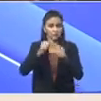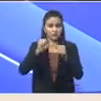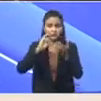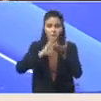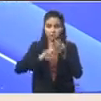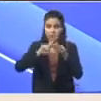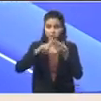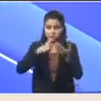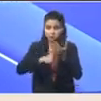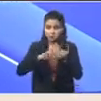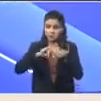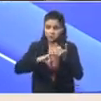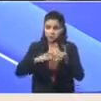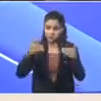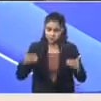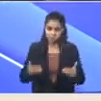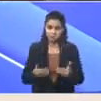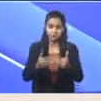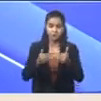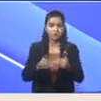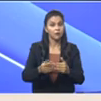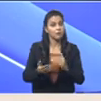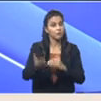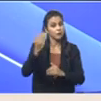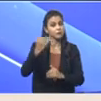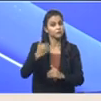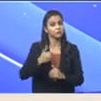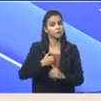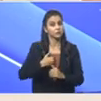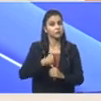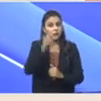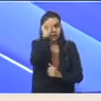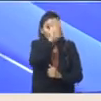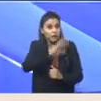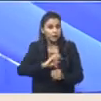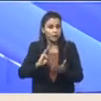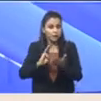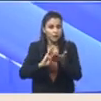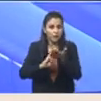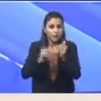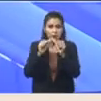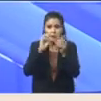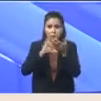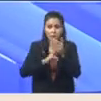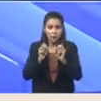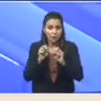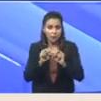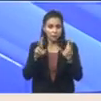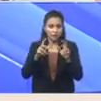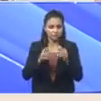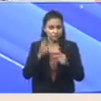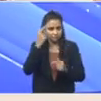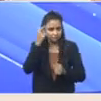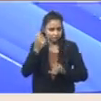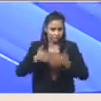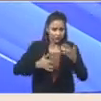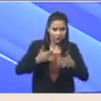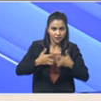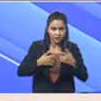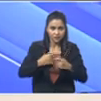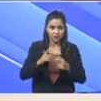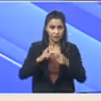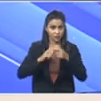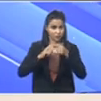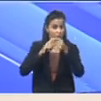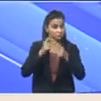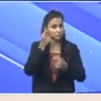थी। तब मुझे इंडियन गेम्स की अमेजिंग क्रिएटिविटी और क्वालिटी को जानने समझने का मौका मिला